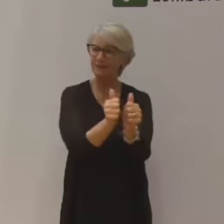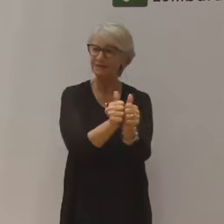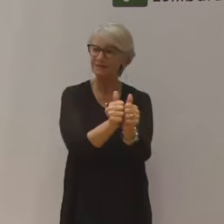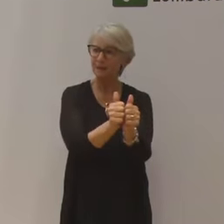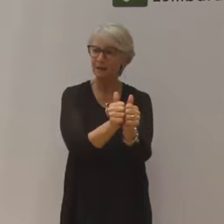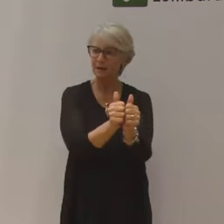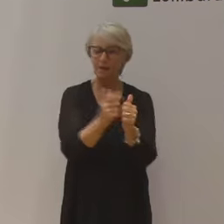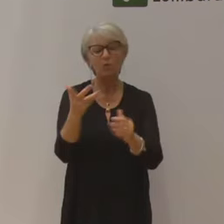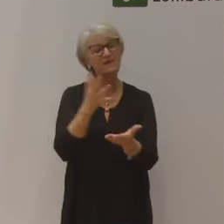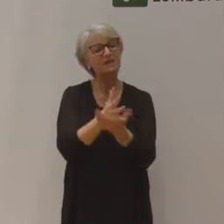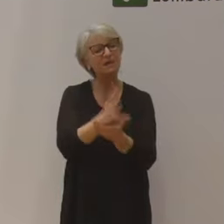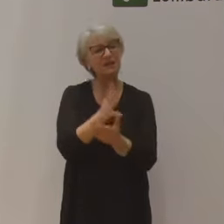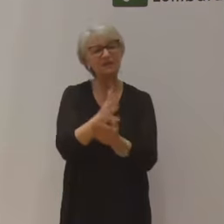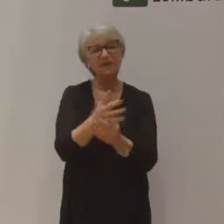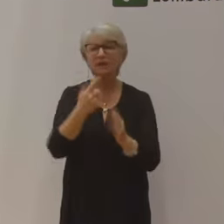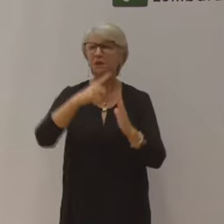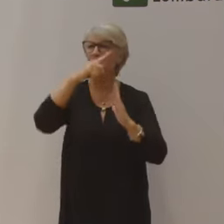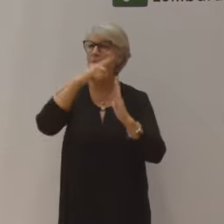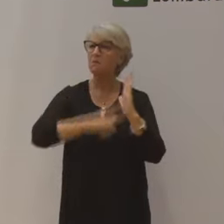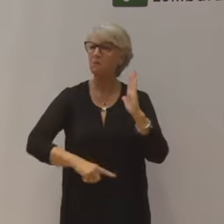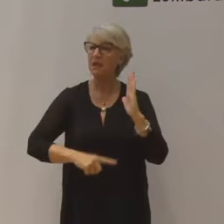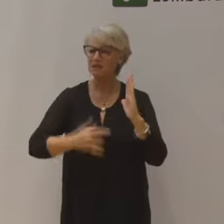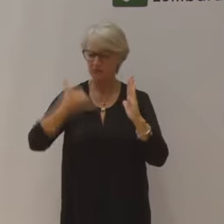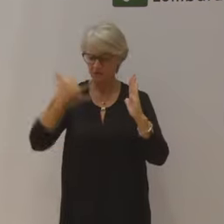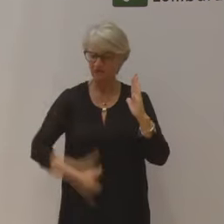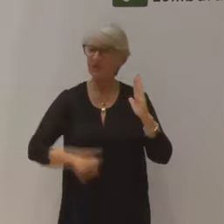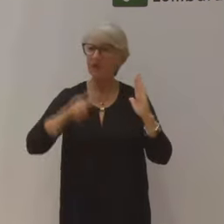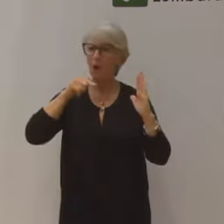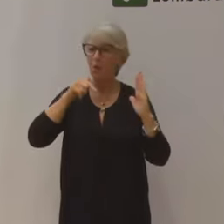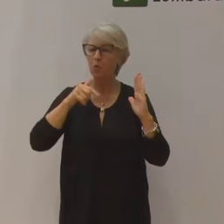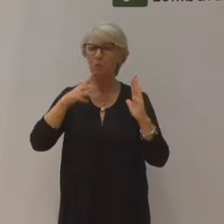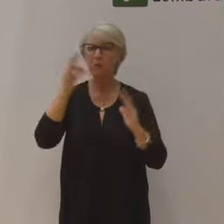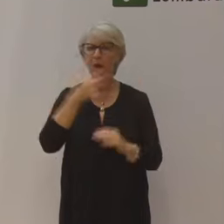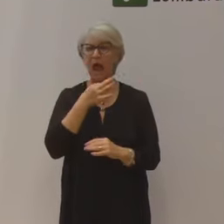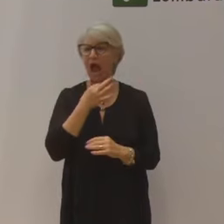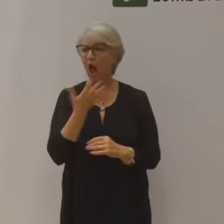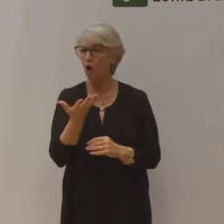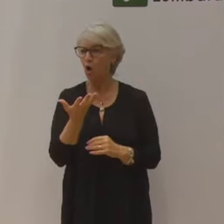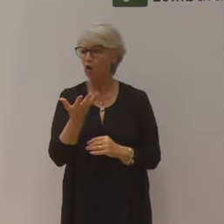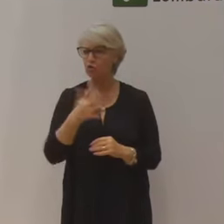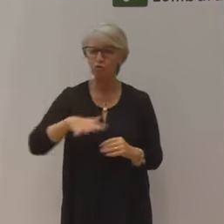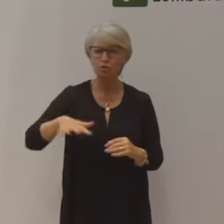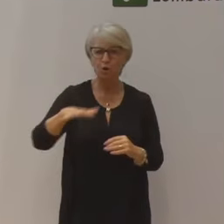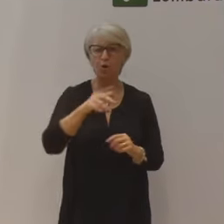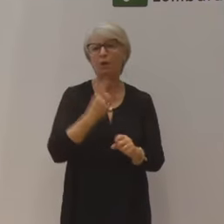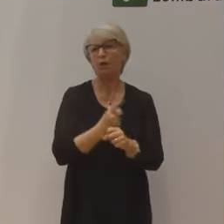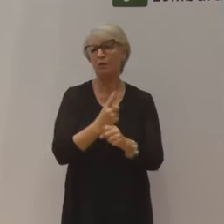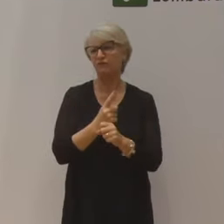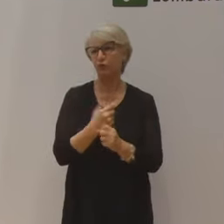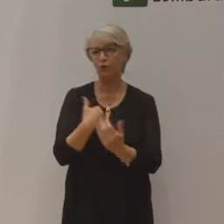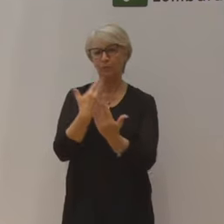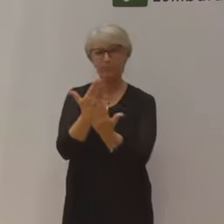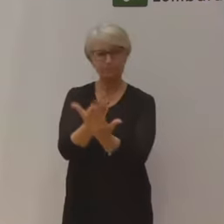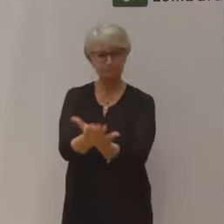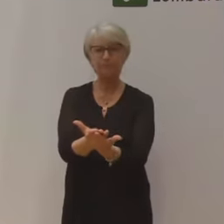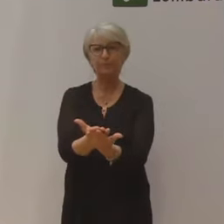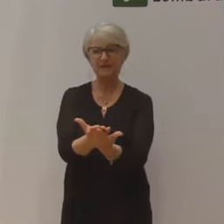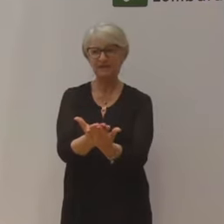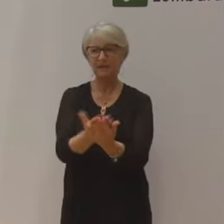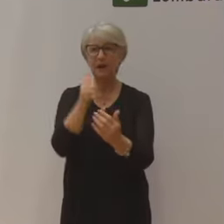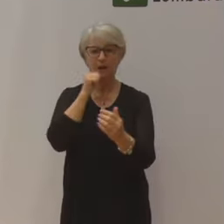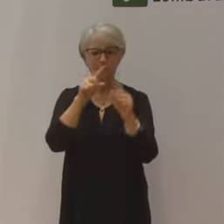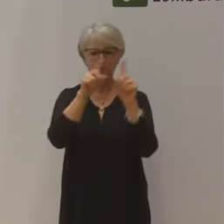interventi che nel mese di fine luglio, primi di agosto, gli ambiti dovranno presentare con apposite schede